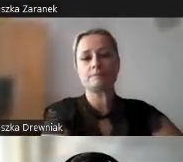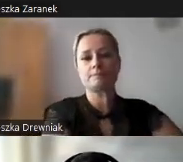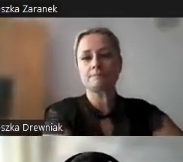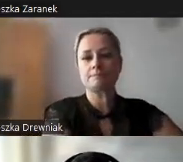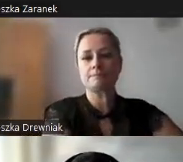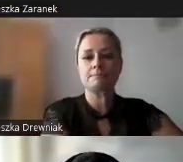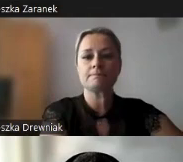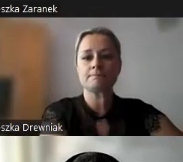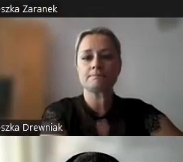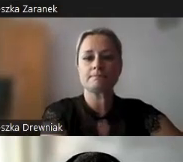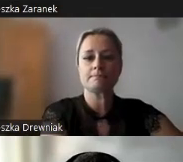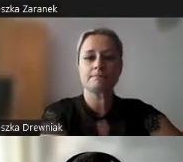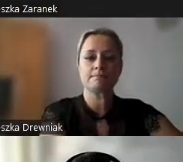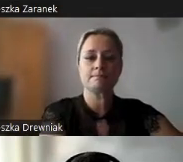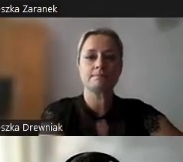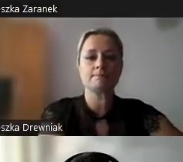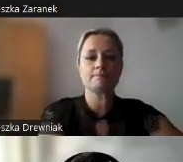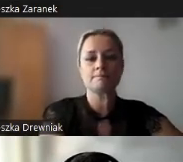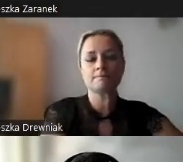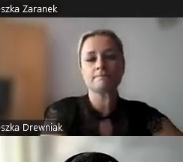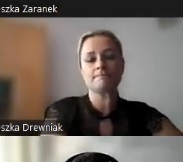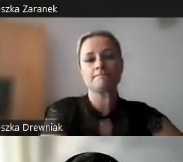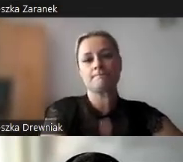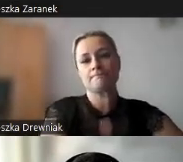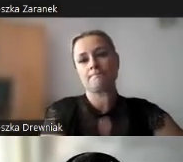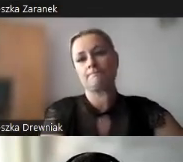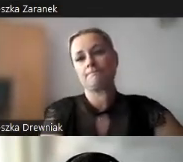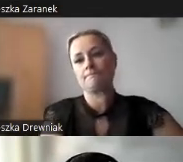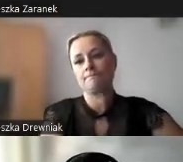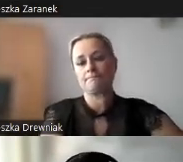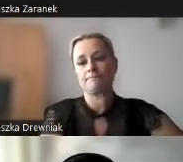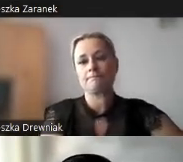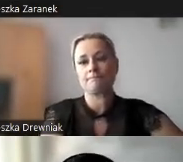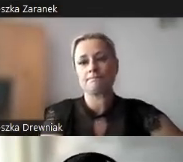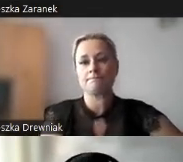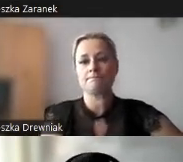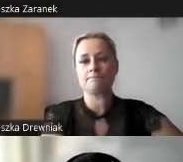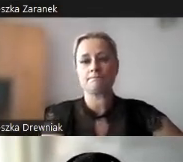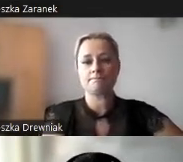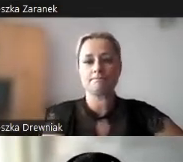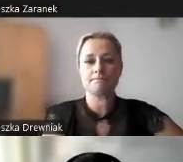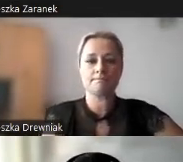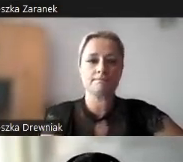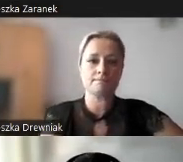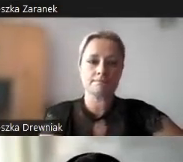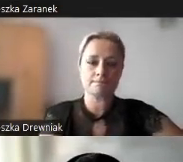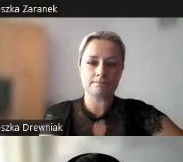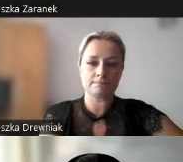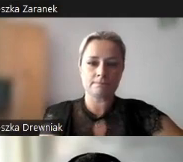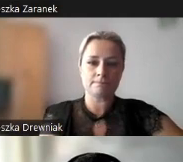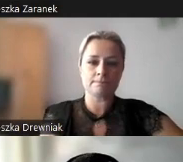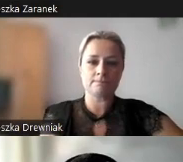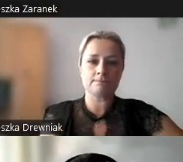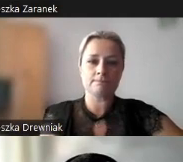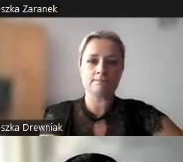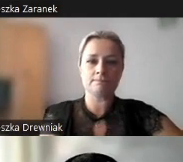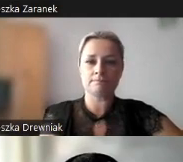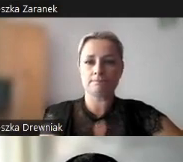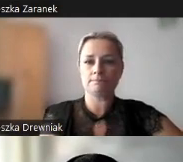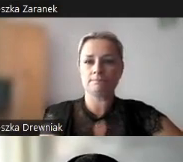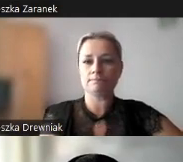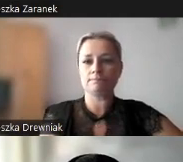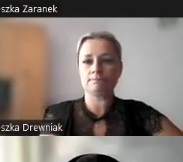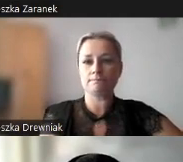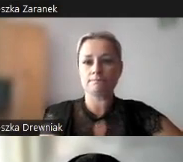Dobrze, ja w międzyczasie już udostępniłem ekran. Jeżeli tutaj są jakiekolwiek problemy techniczne, to proszę o sygnał. Pozwolę sobie jeszcze